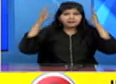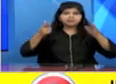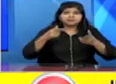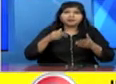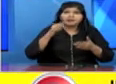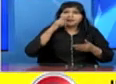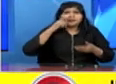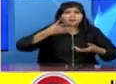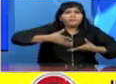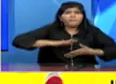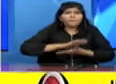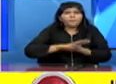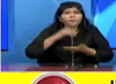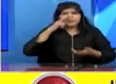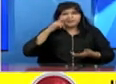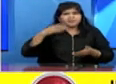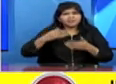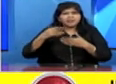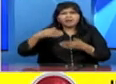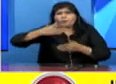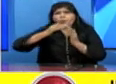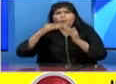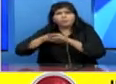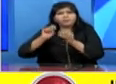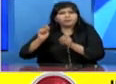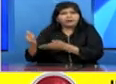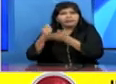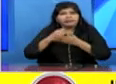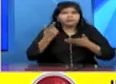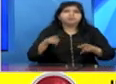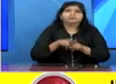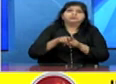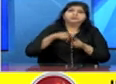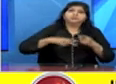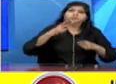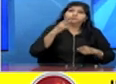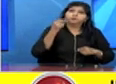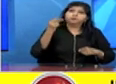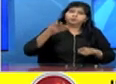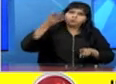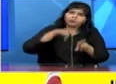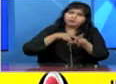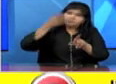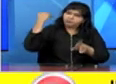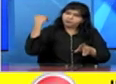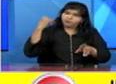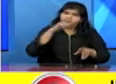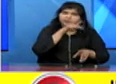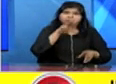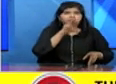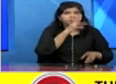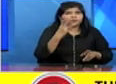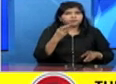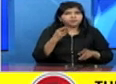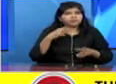मिडवाइफ के तौर पर मना रहा है। इसका संबंध 200 वर्ष पूर्व 1820 में